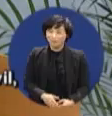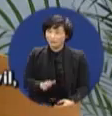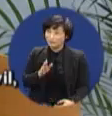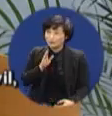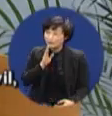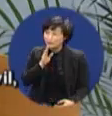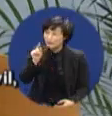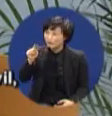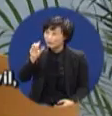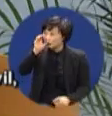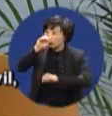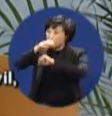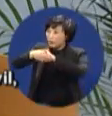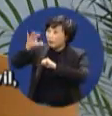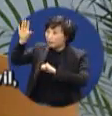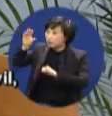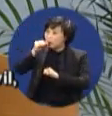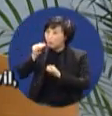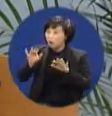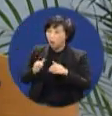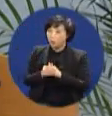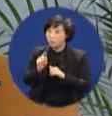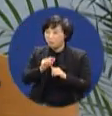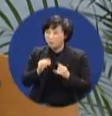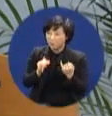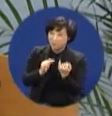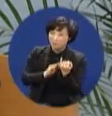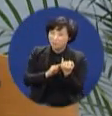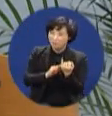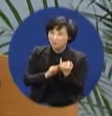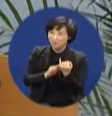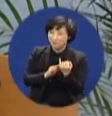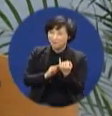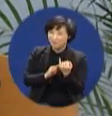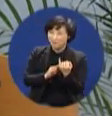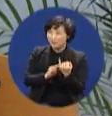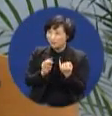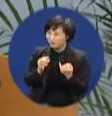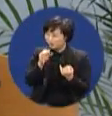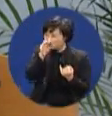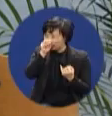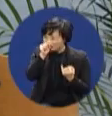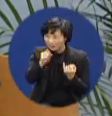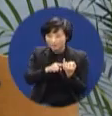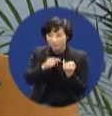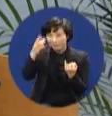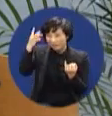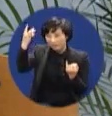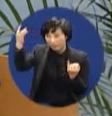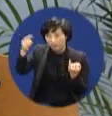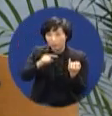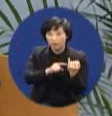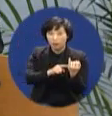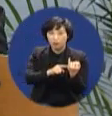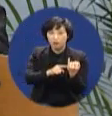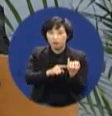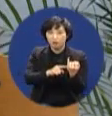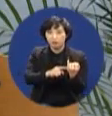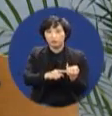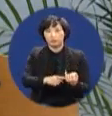진짜 내가 저 선악과를 먹으면 모이 좀 되겠네? 모이 좀 되겠네?